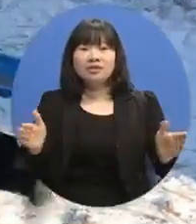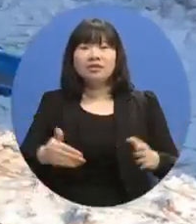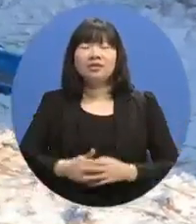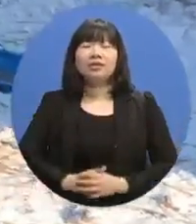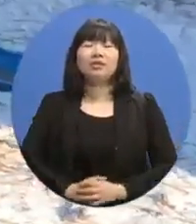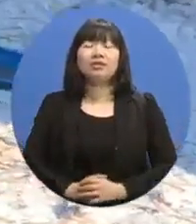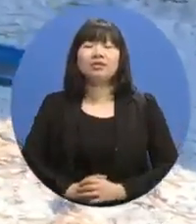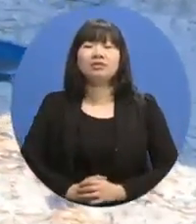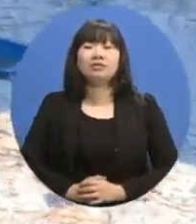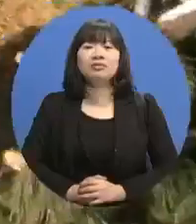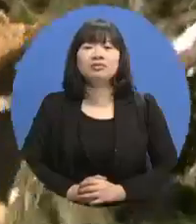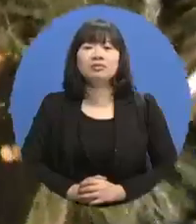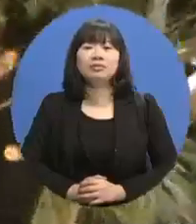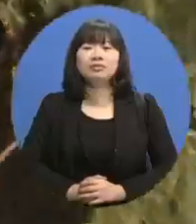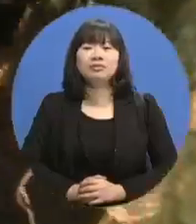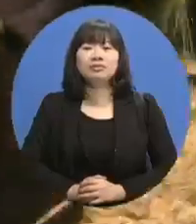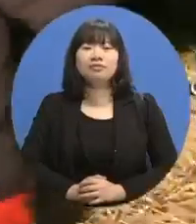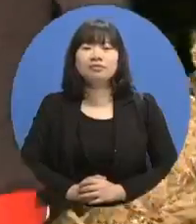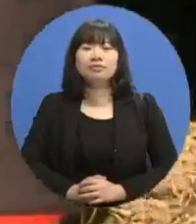시작! 토끼 잡으러 가세요.